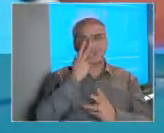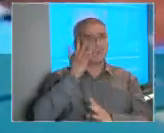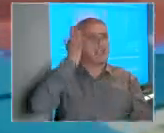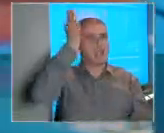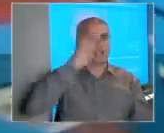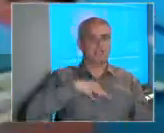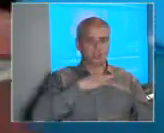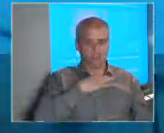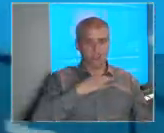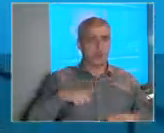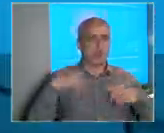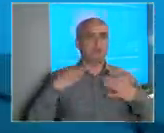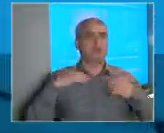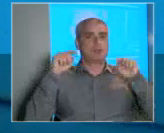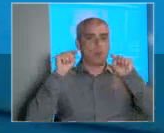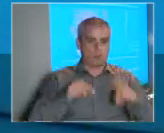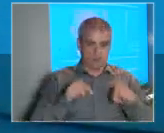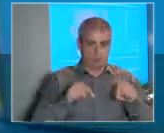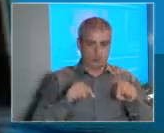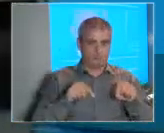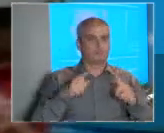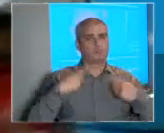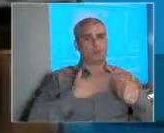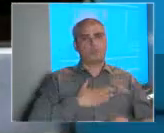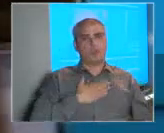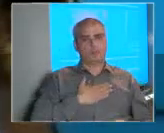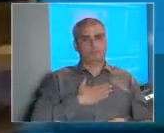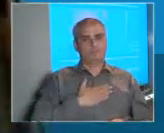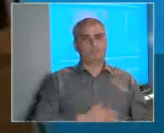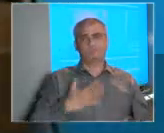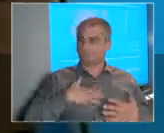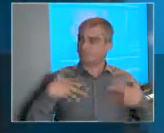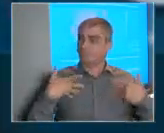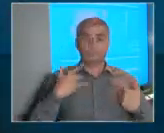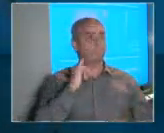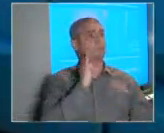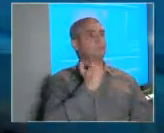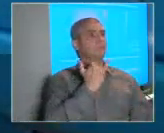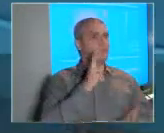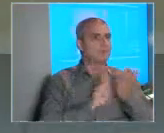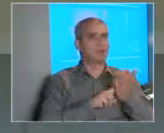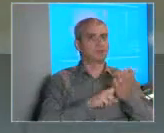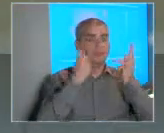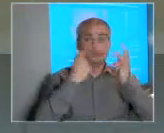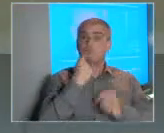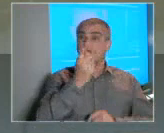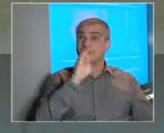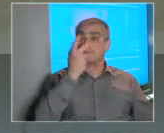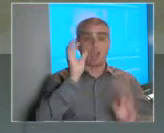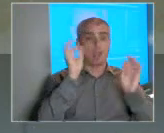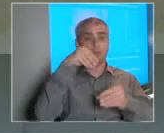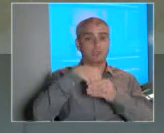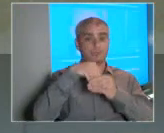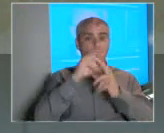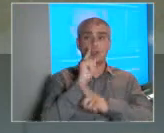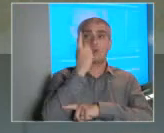תראה דרך החיים שלנו כאן, וזה יום חג. ואחל חג שמח. נכון, נכון. וחשוב לומר, ככל שאחוזי